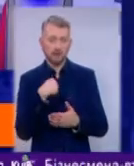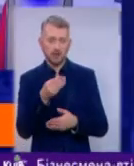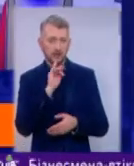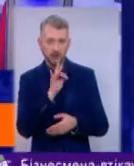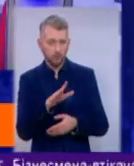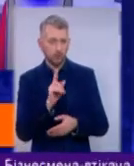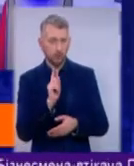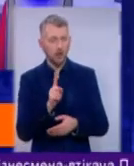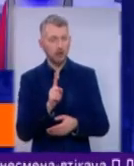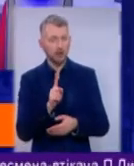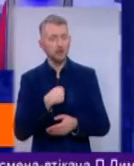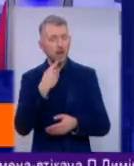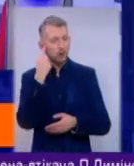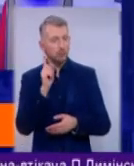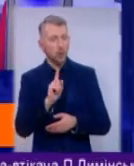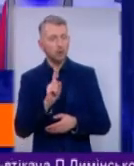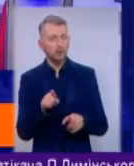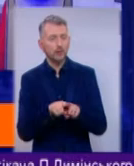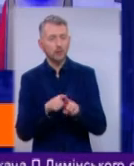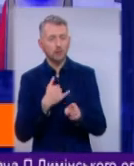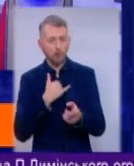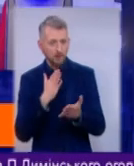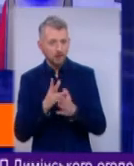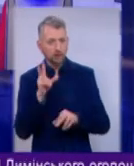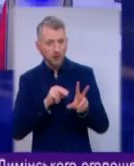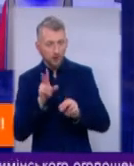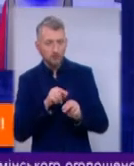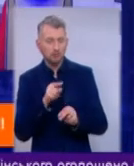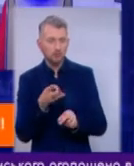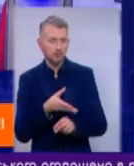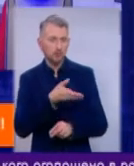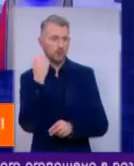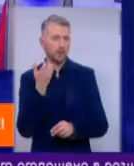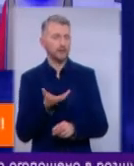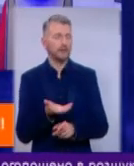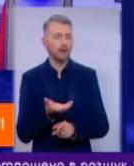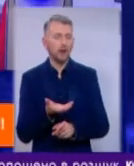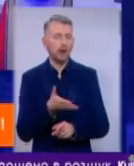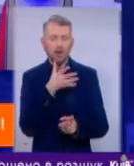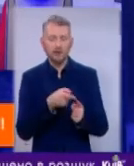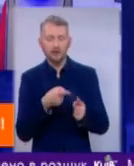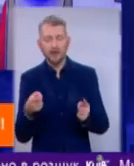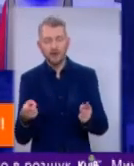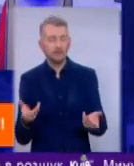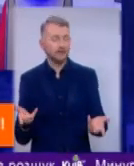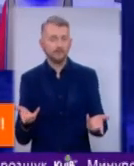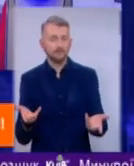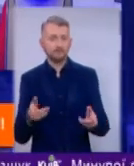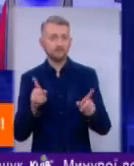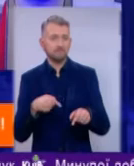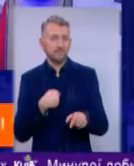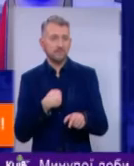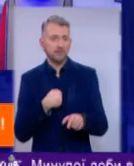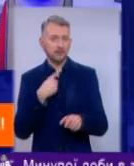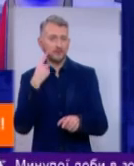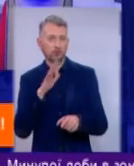але думаю, що все-таки у нас є шанс, і ним треба скористатися. Терміни, ну, теж я би не чекав,